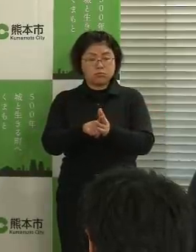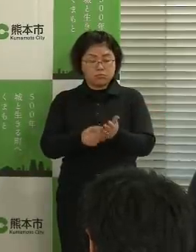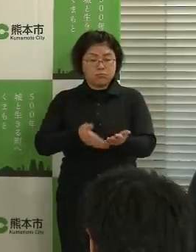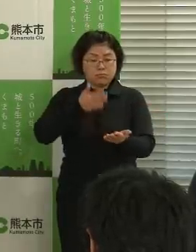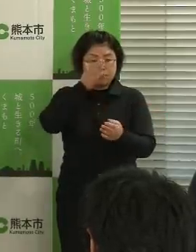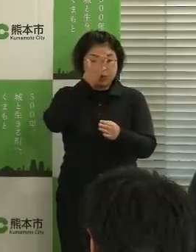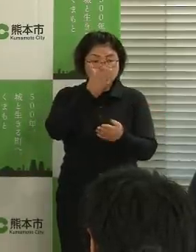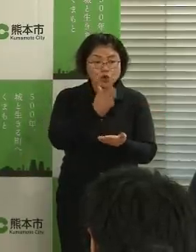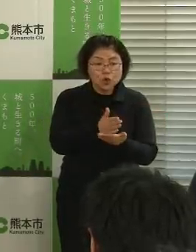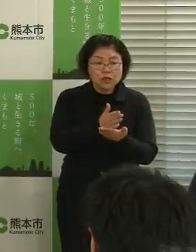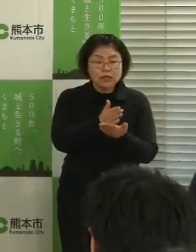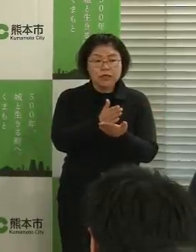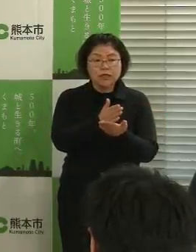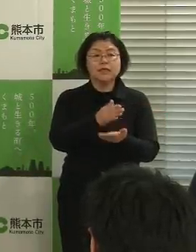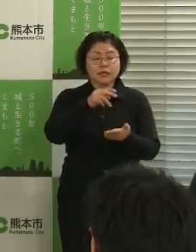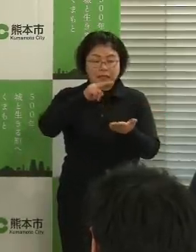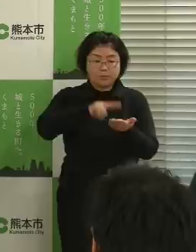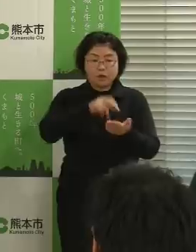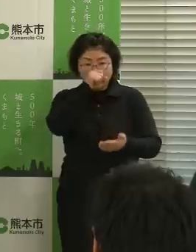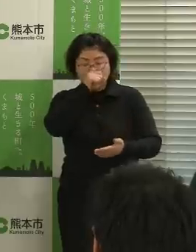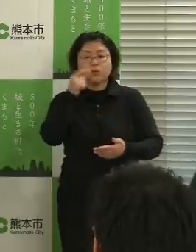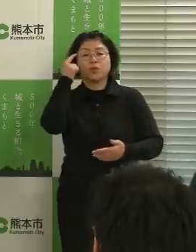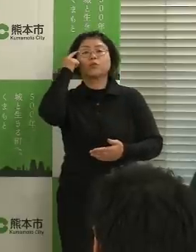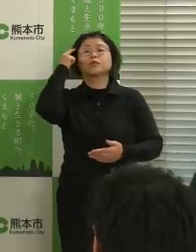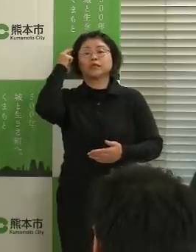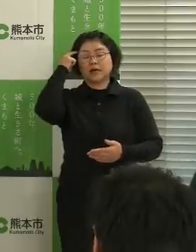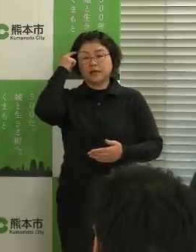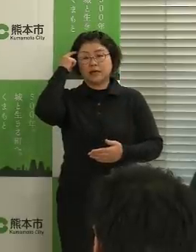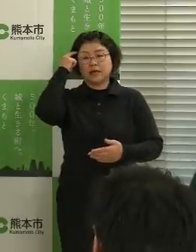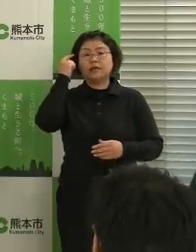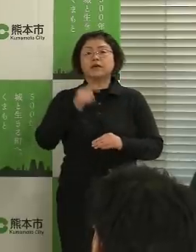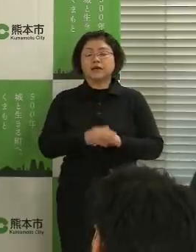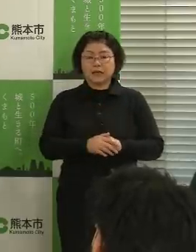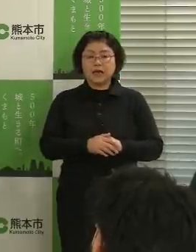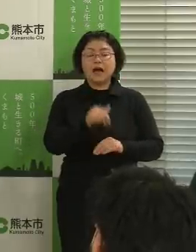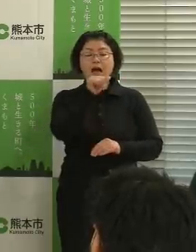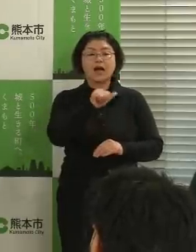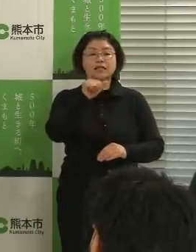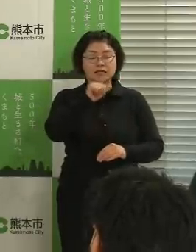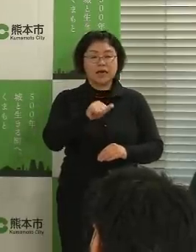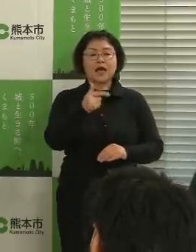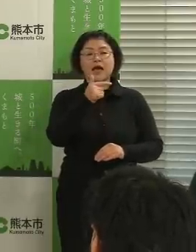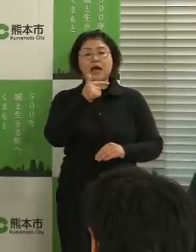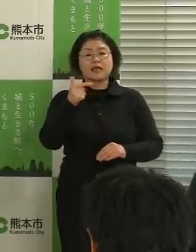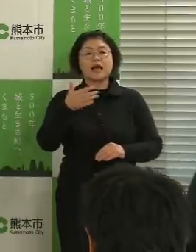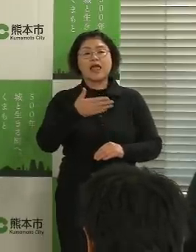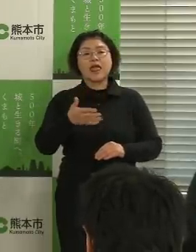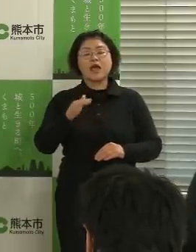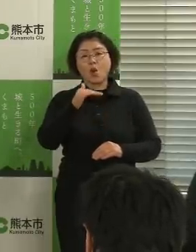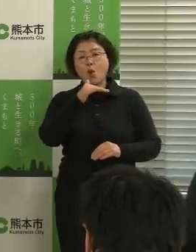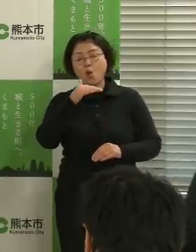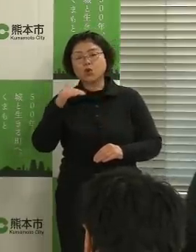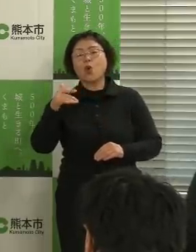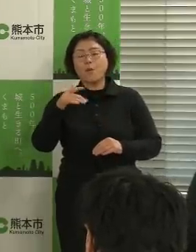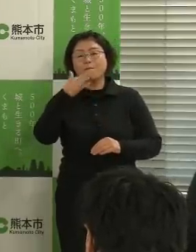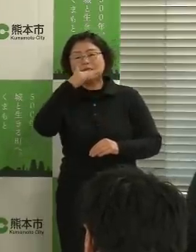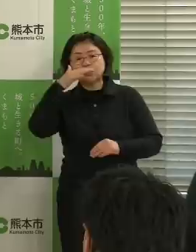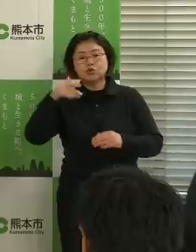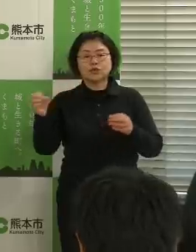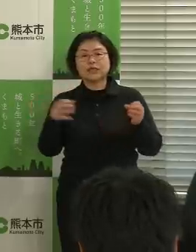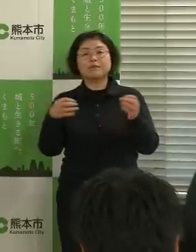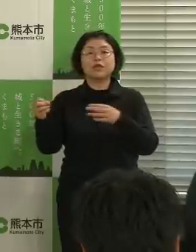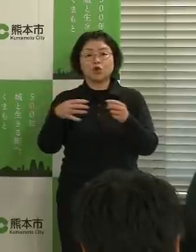をした方がいいというふうに考えました。またアジア太平洋水サミットにつきましては10月